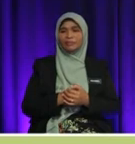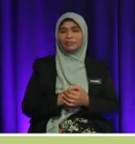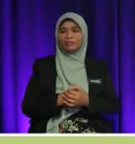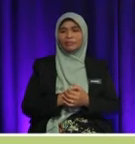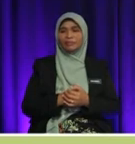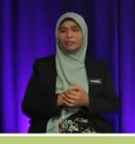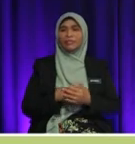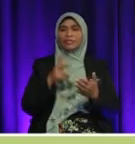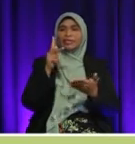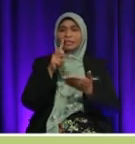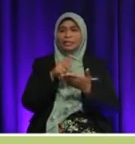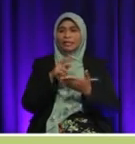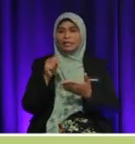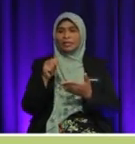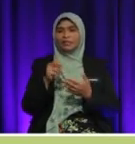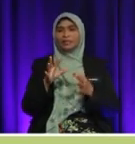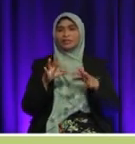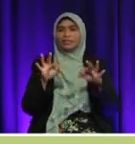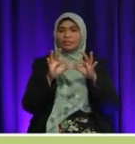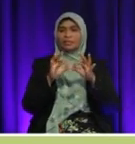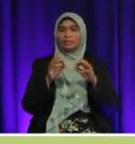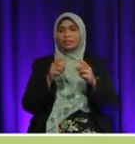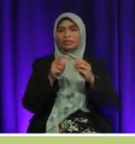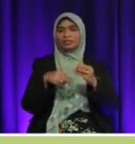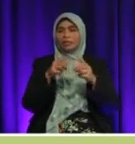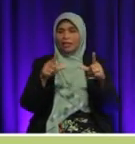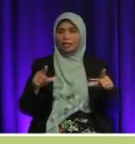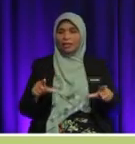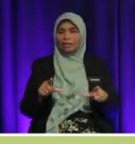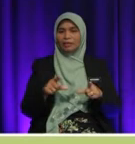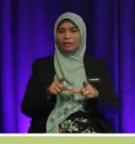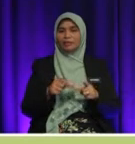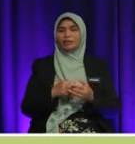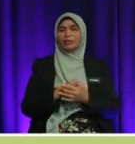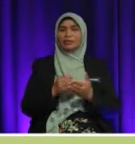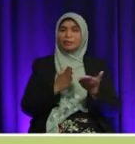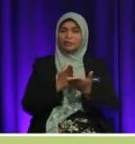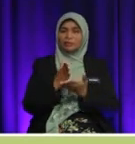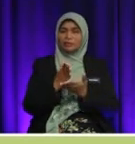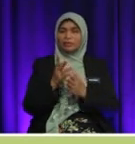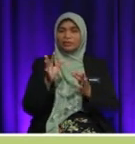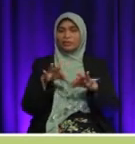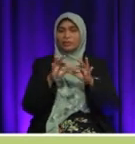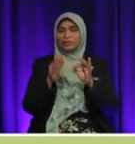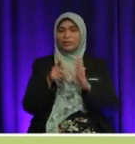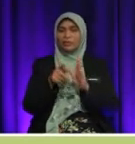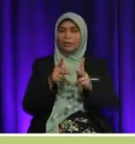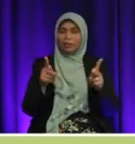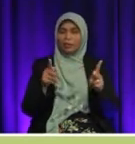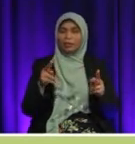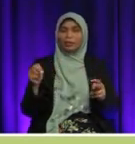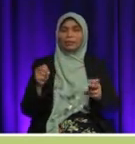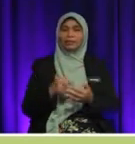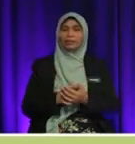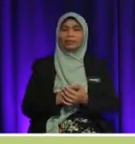Dia memperkenalkan dulu. Cerita latar belakang dulu. Okey. Seterusnya, perkembangan. Ya, daripada permulaan pergi pada